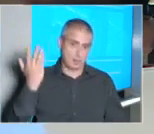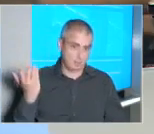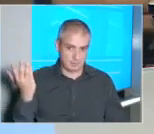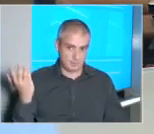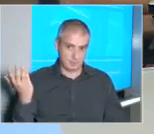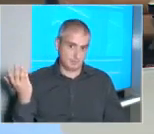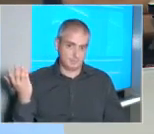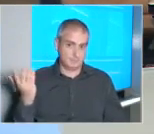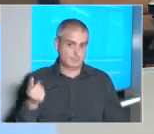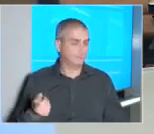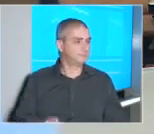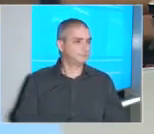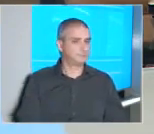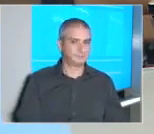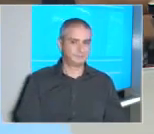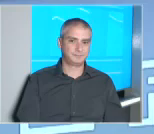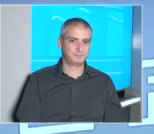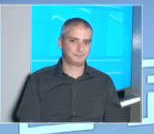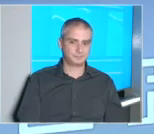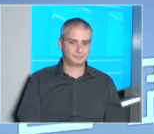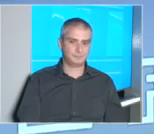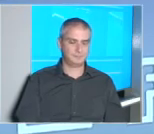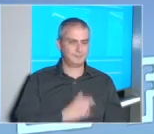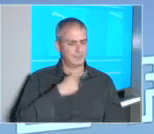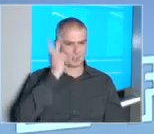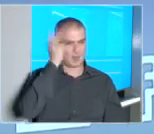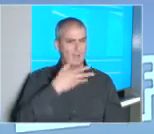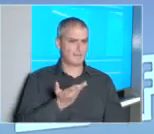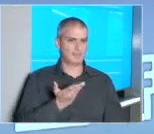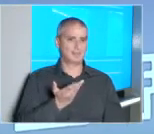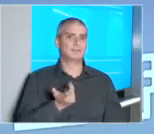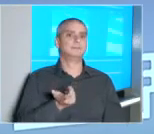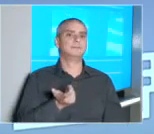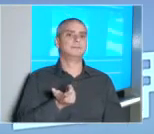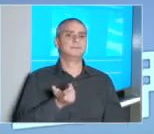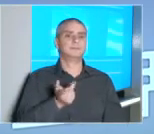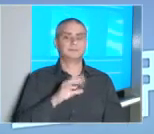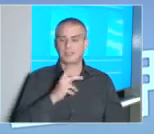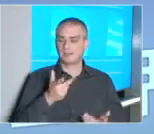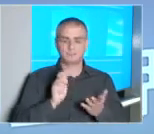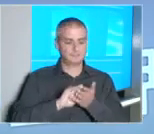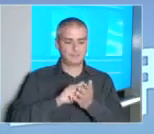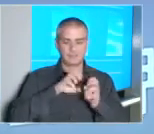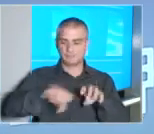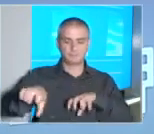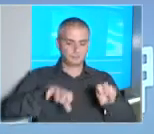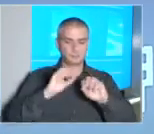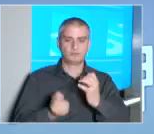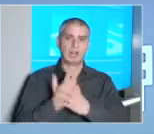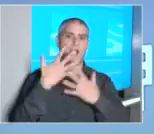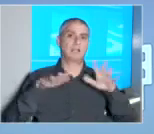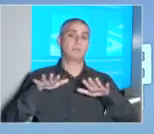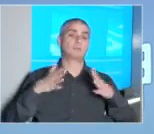החלל, אז אתה מבין? לא, אבל בעיקר, אתה יודע מה, אני יכול להבין כשנאלצים לקרוע משרדים ולפרק כדי להקים